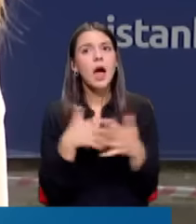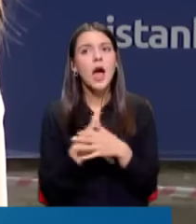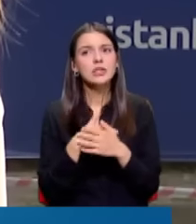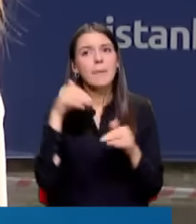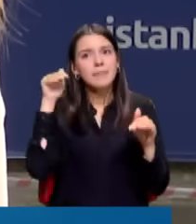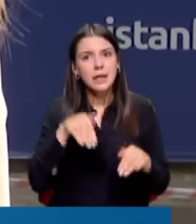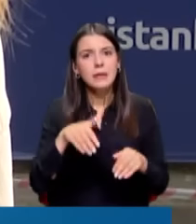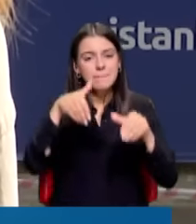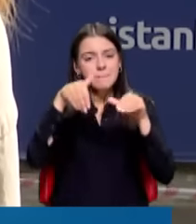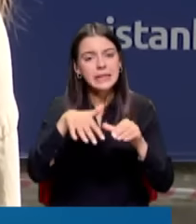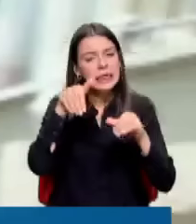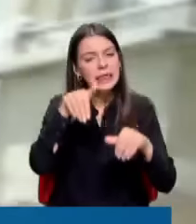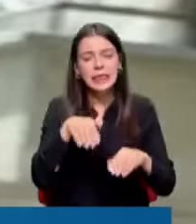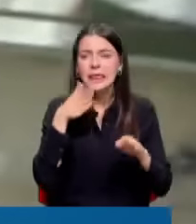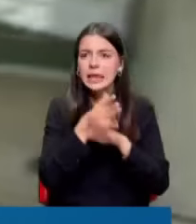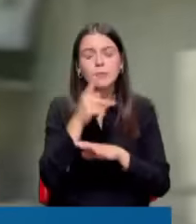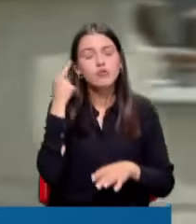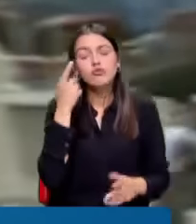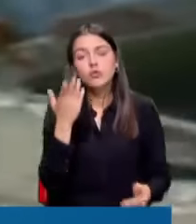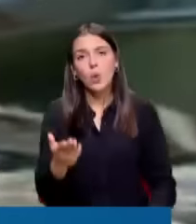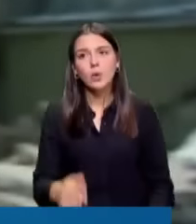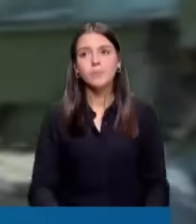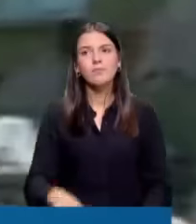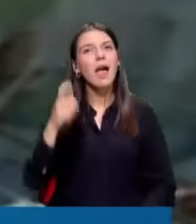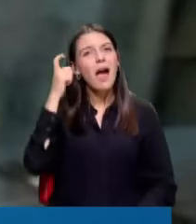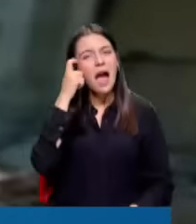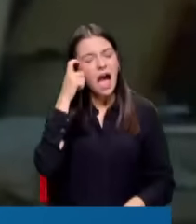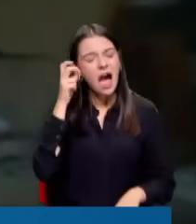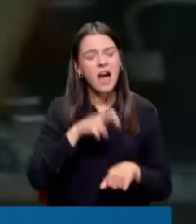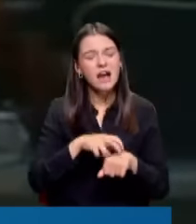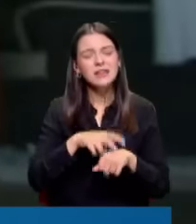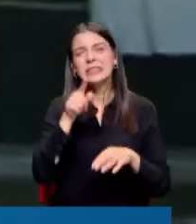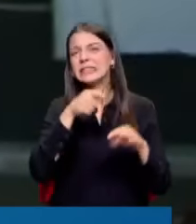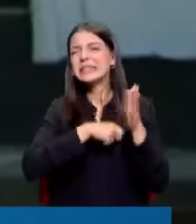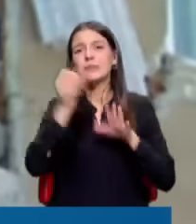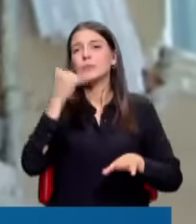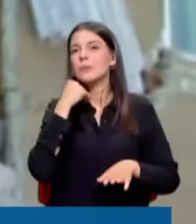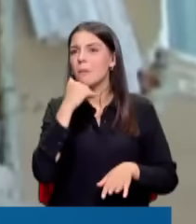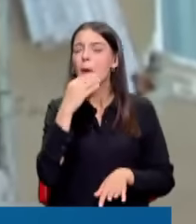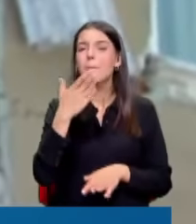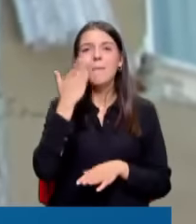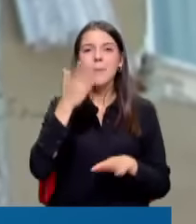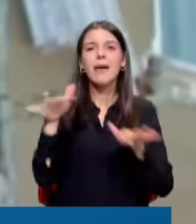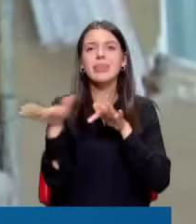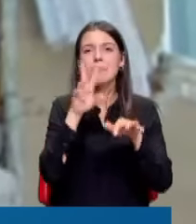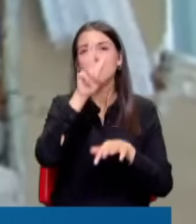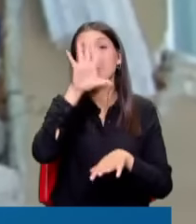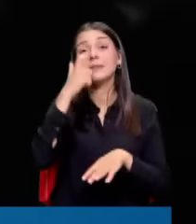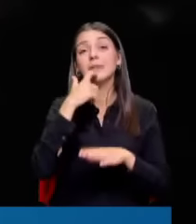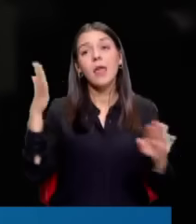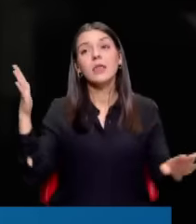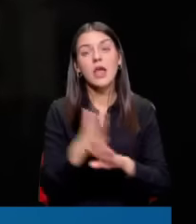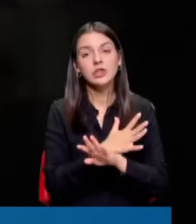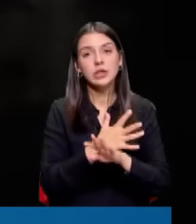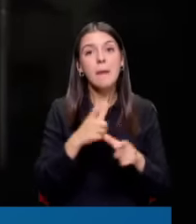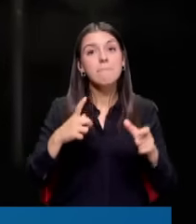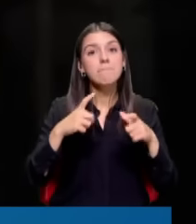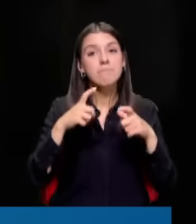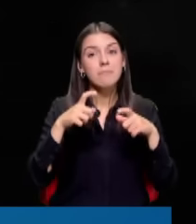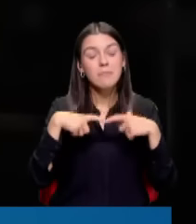girdiğimizde tabuta girdiğimi düşünüyordum. Hafızalardan silinmeyecek acının Marmara depreminin üzerinden 25 yıl geçti. Kahramanmaraş